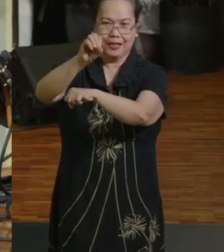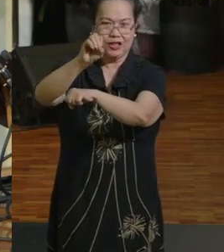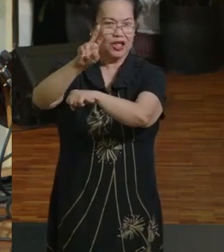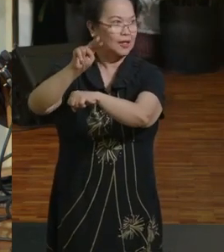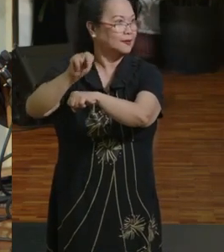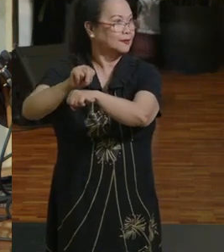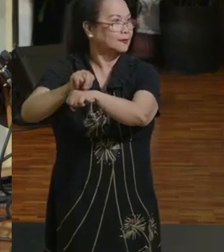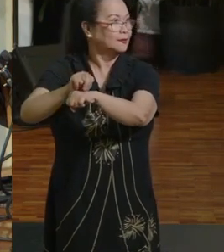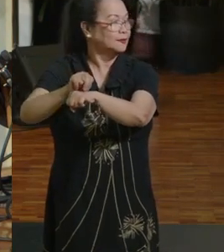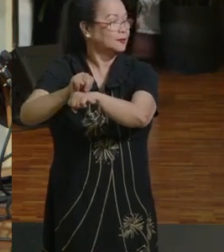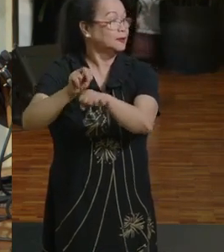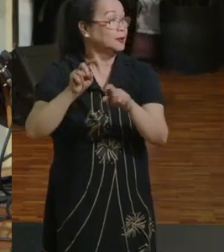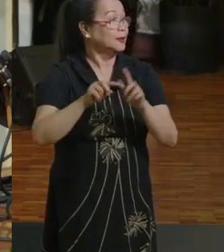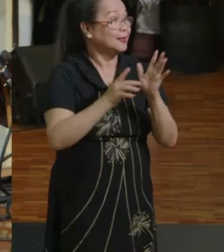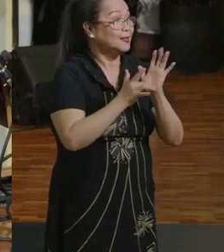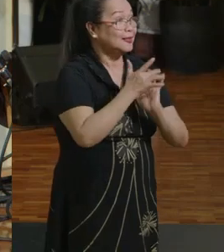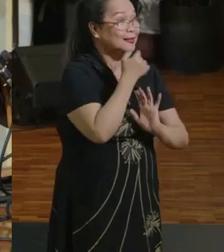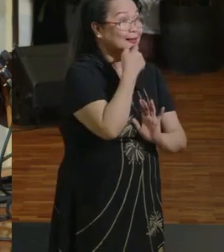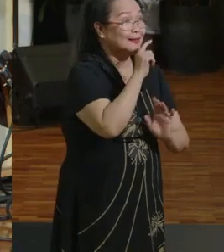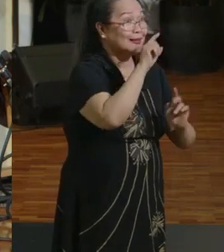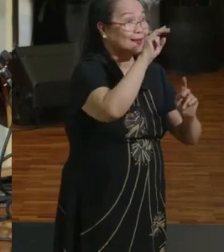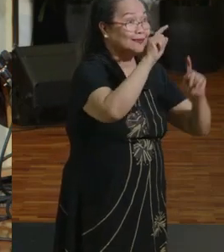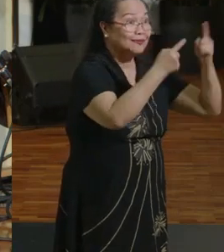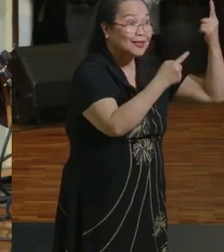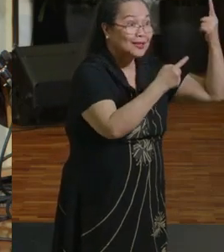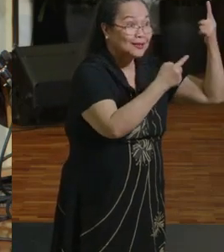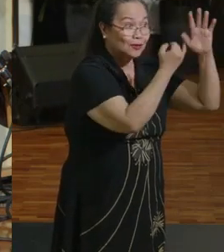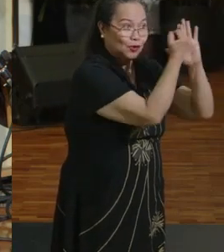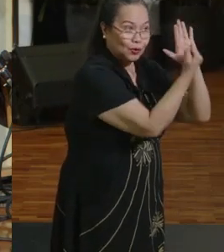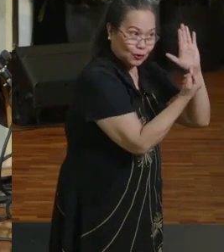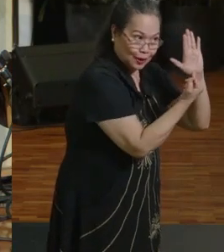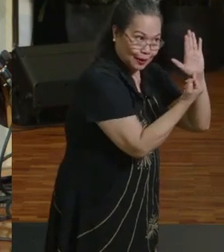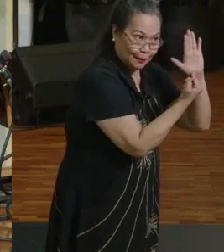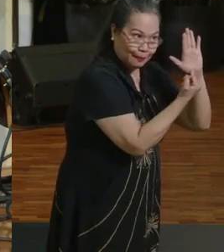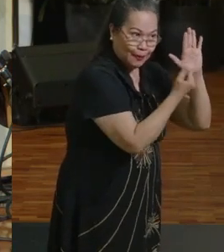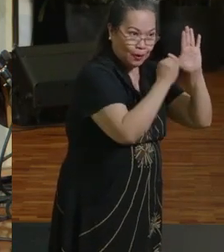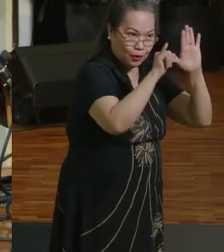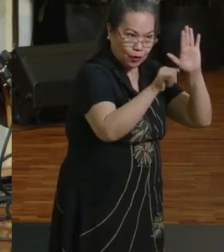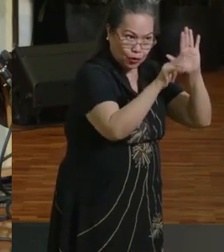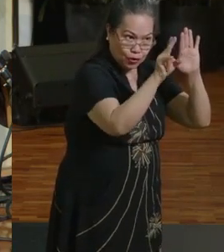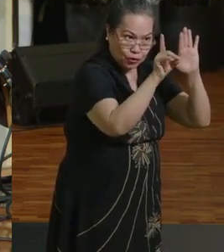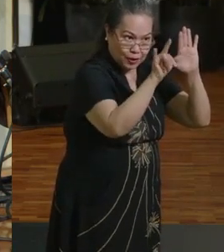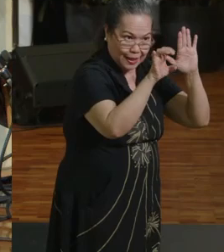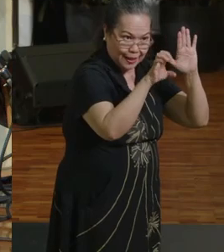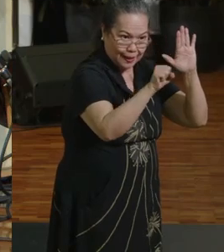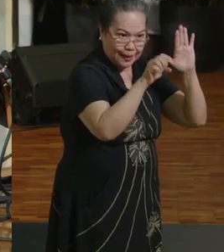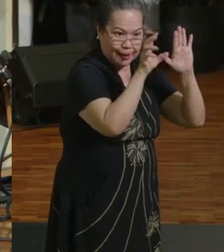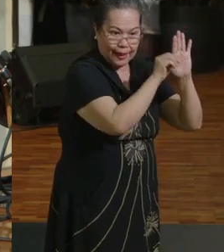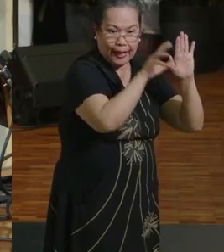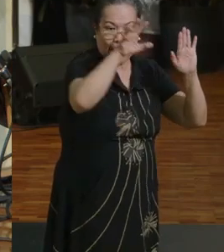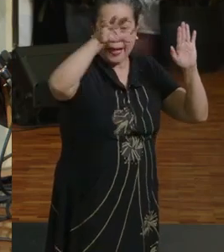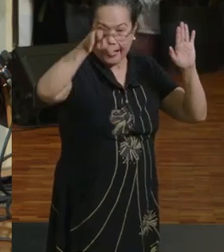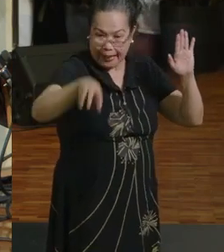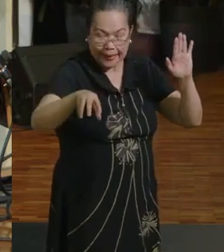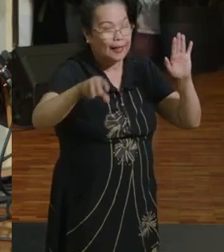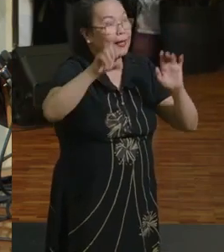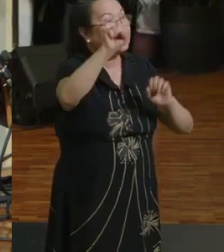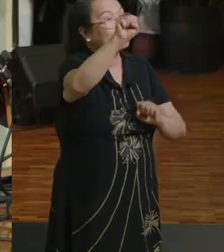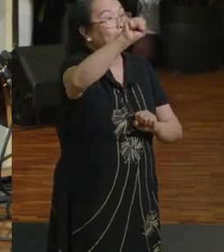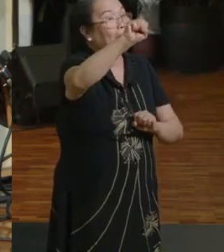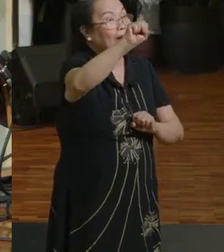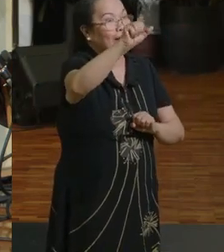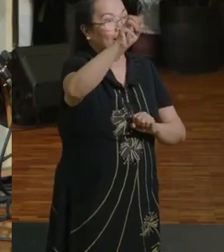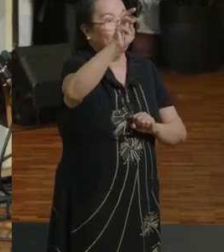Ano yung susunod na sinabi ni Jesus? Jerusalem and Judea and Samaria. Sa Acts